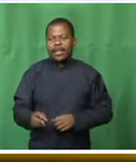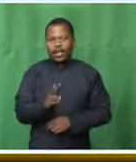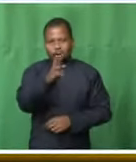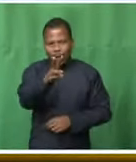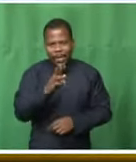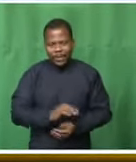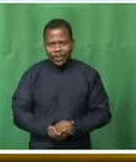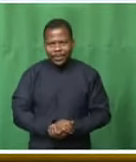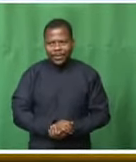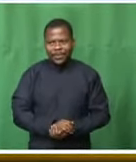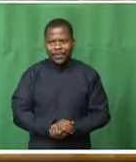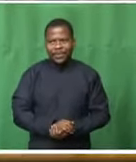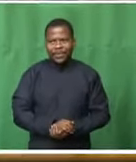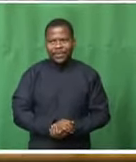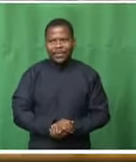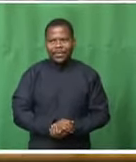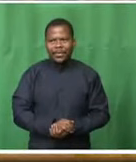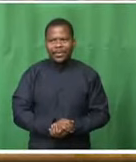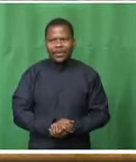umgwaqo utawubele bese simelele sikahle.